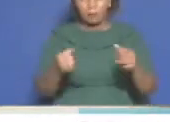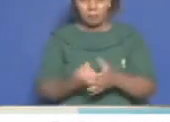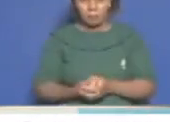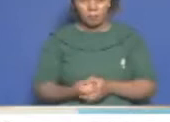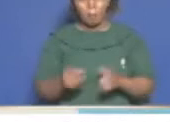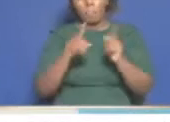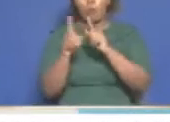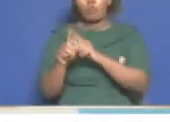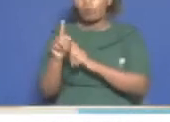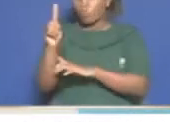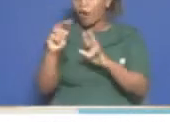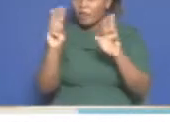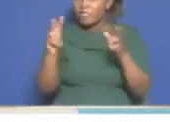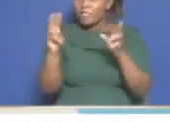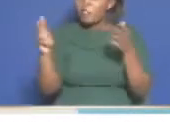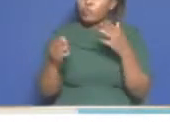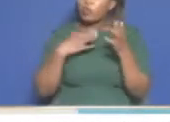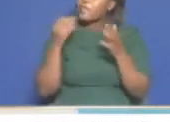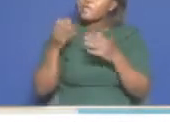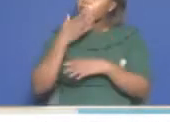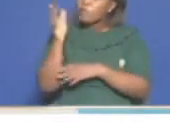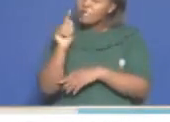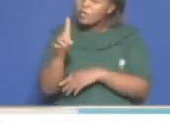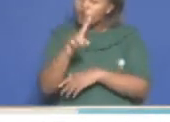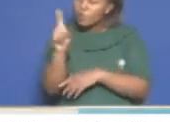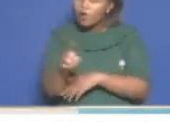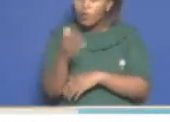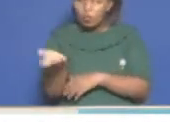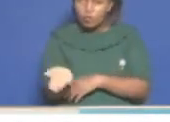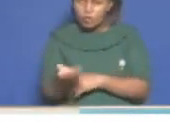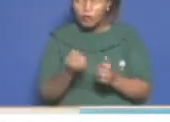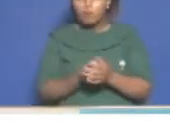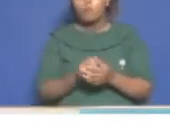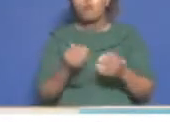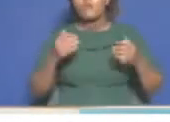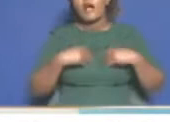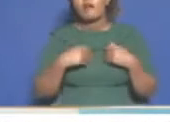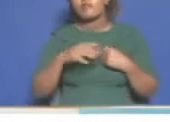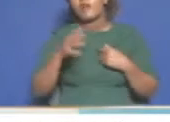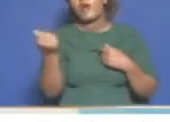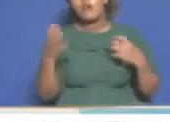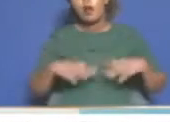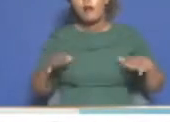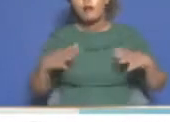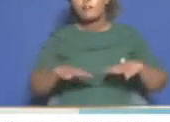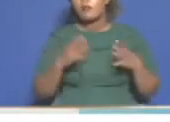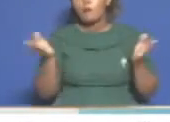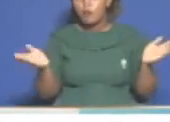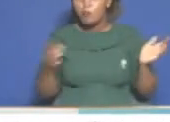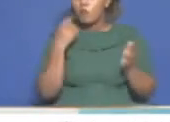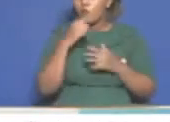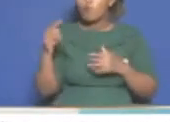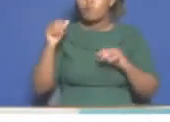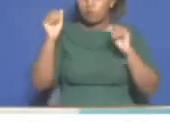ambalo nilikuwa nataka niliingize kwa swali lako ya kwamba kuna wale pia wana unaona kwamba huyu ana uwezo